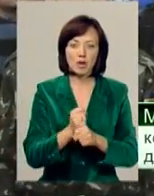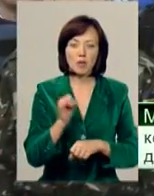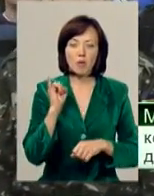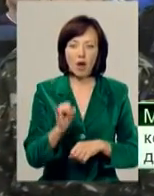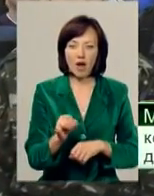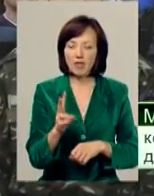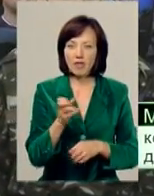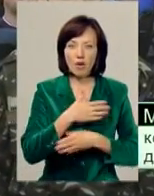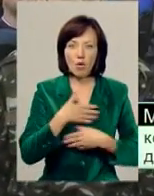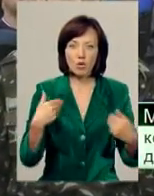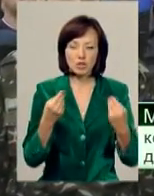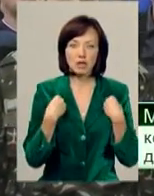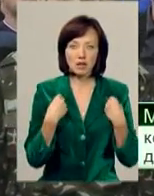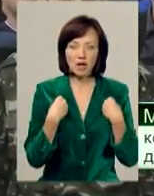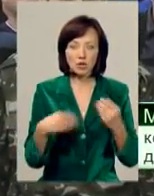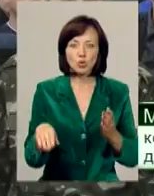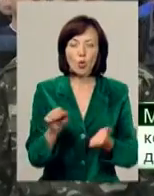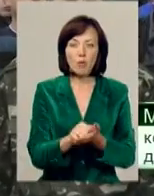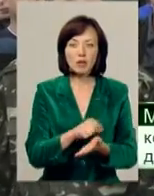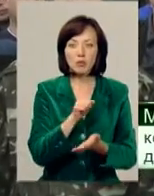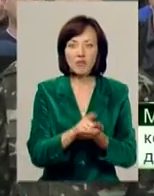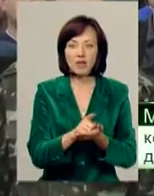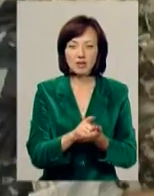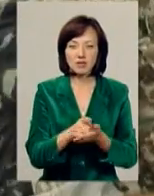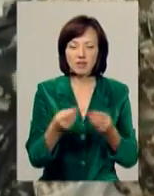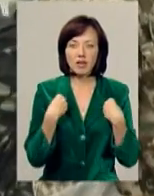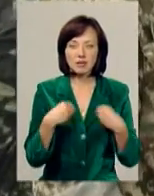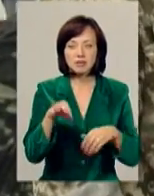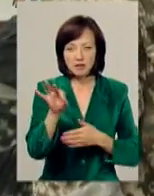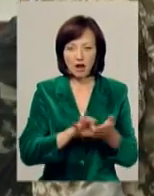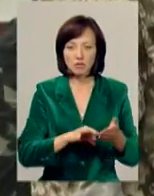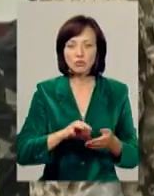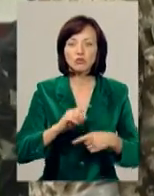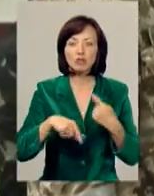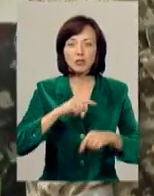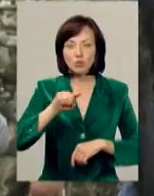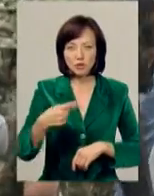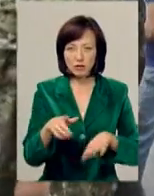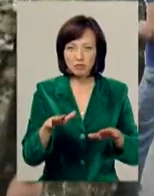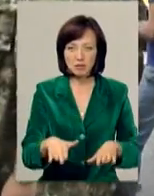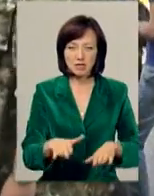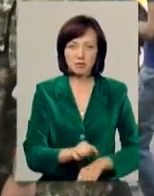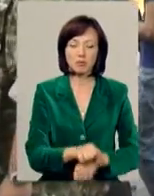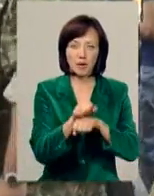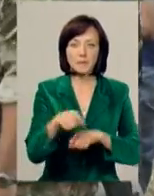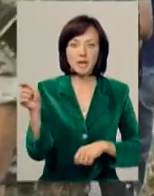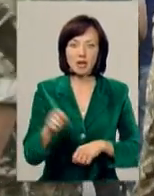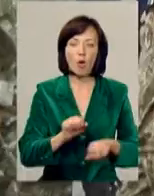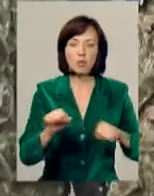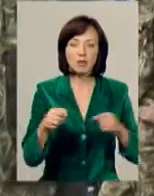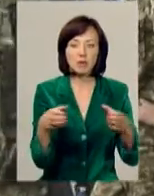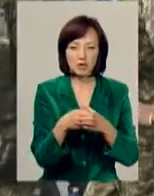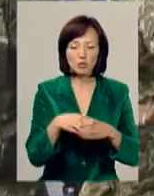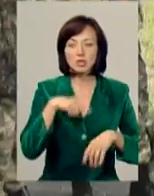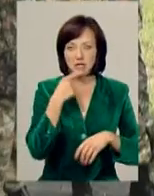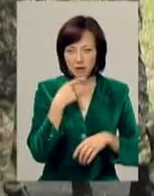погано воно не не хоче нам надати документи які повинні було надавати зразу приблизно за годину до місця акції протесту приїхав командир батальйону